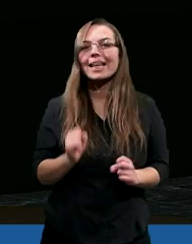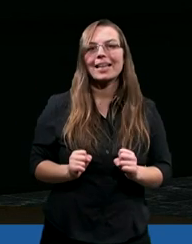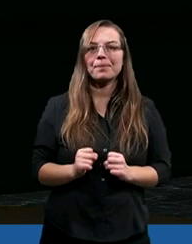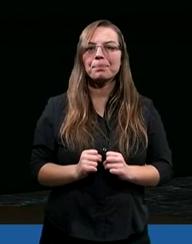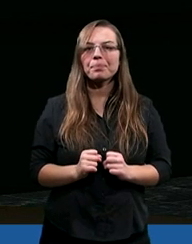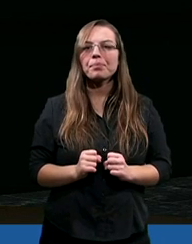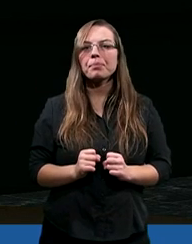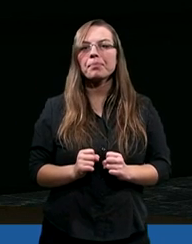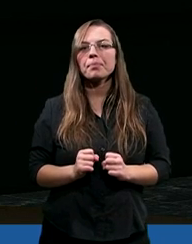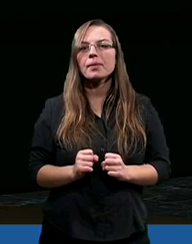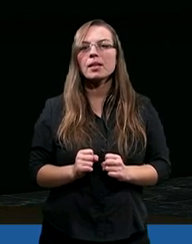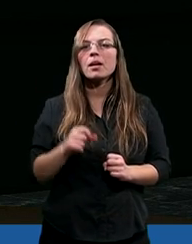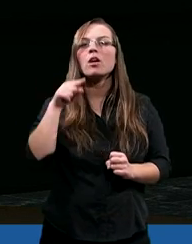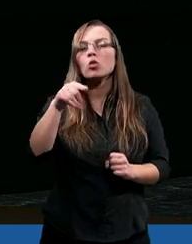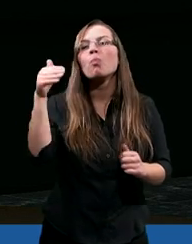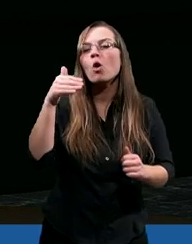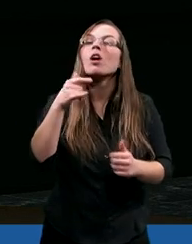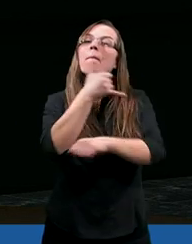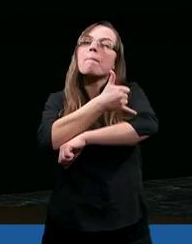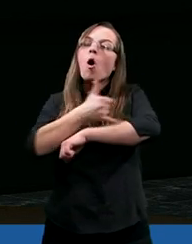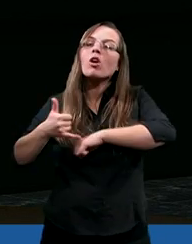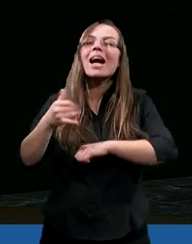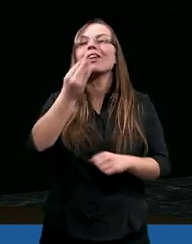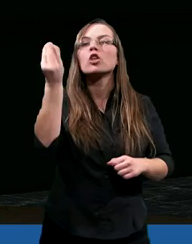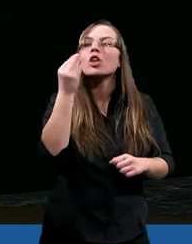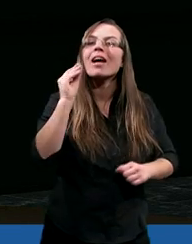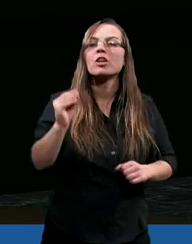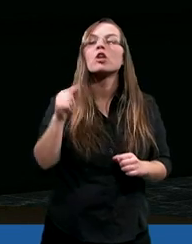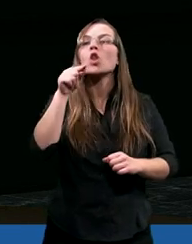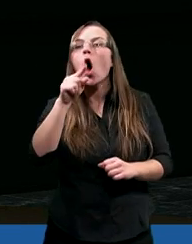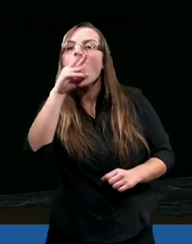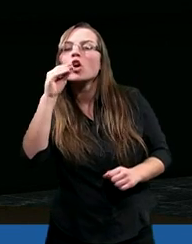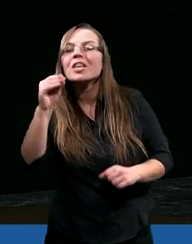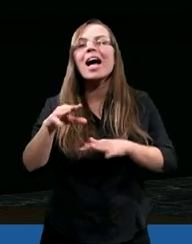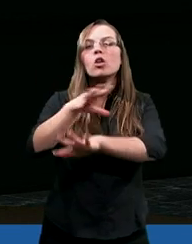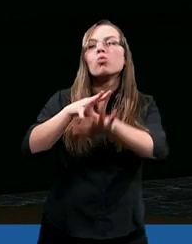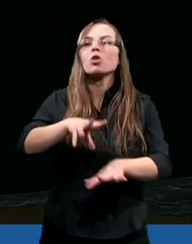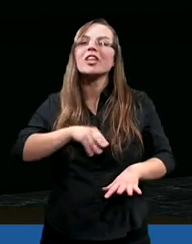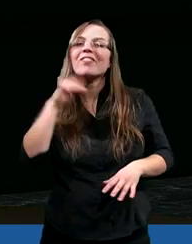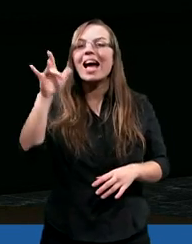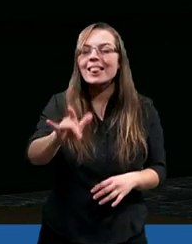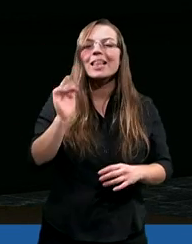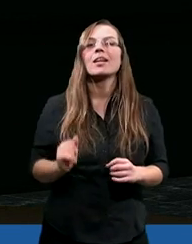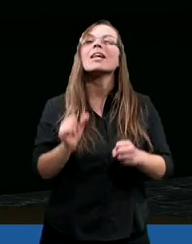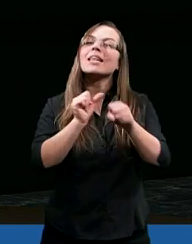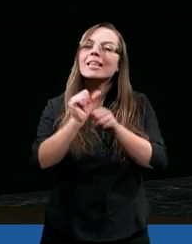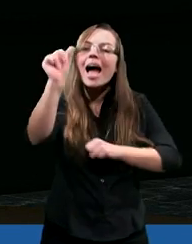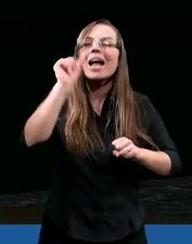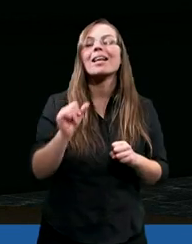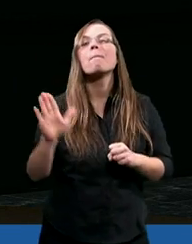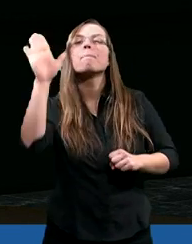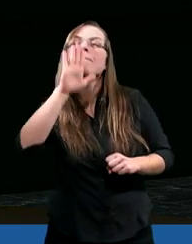Więc tutaj możemy podkreślić jeszcze to, że to Duch Święty jest